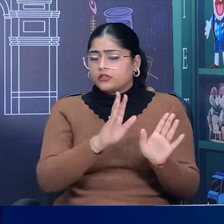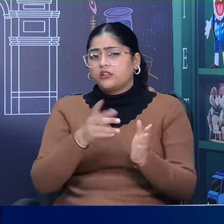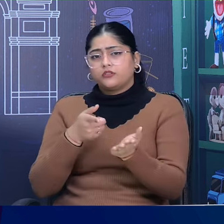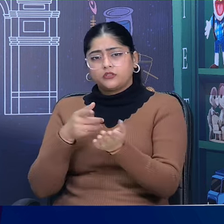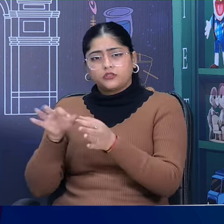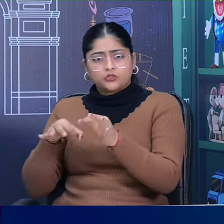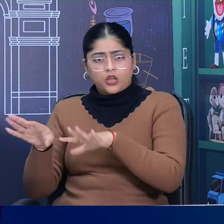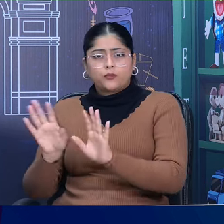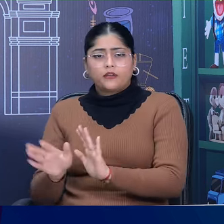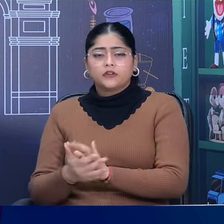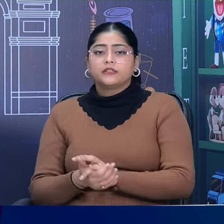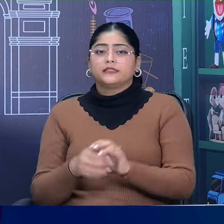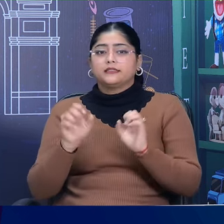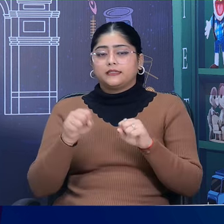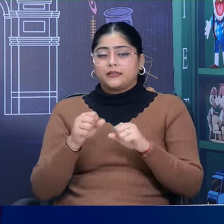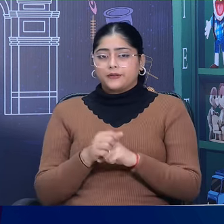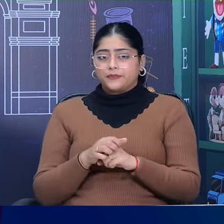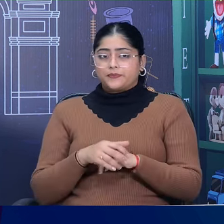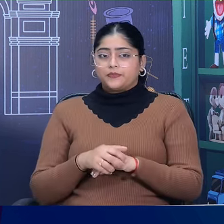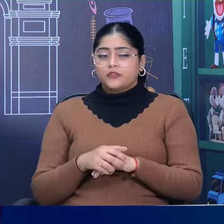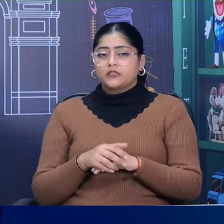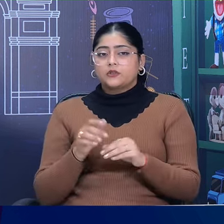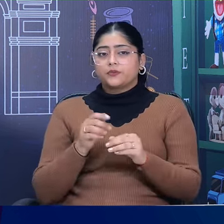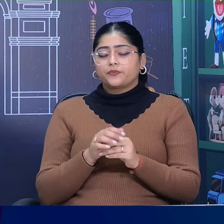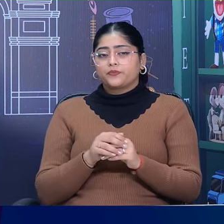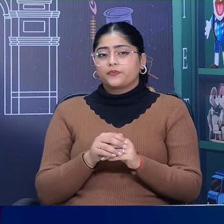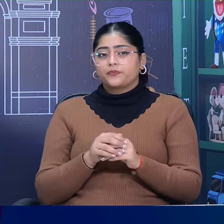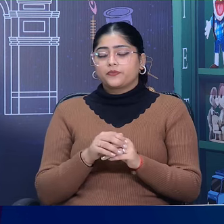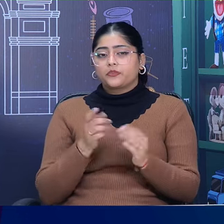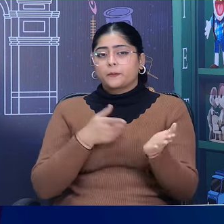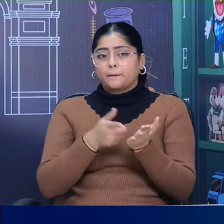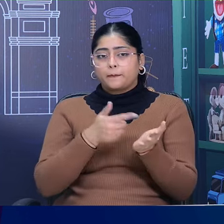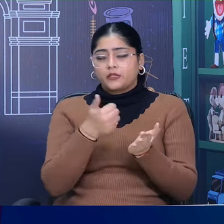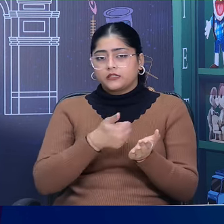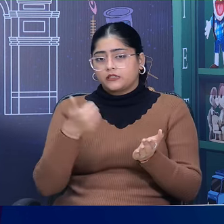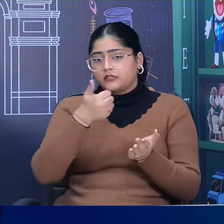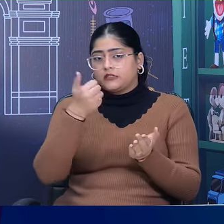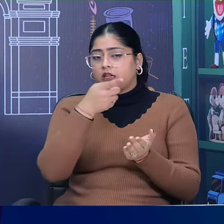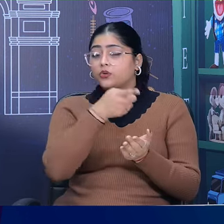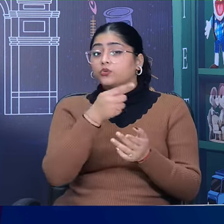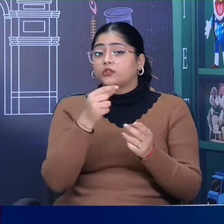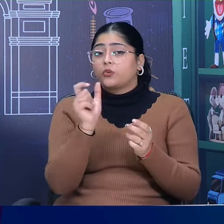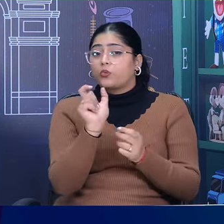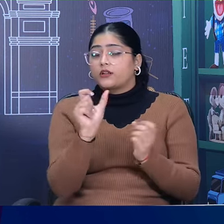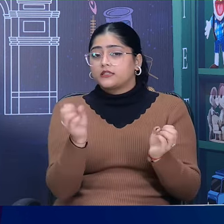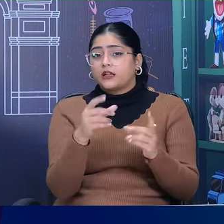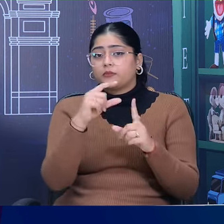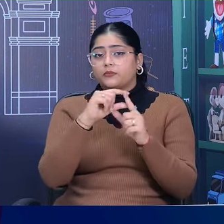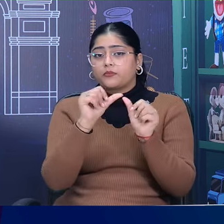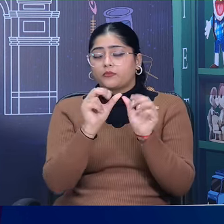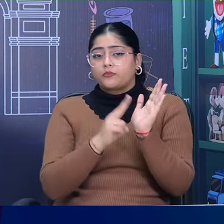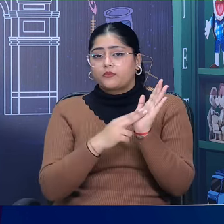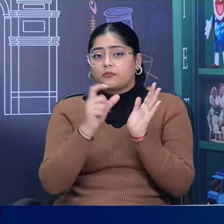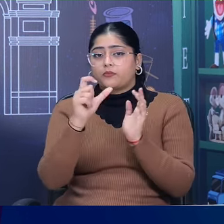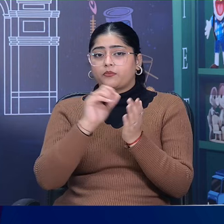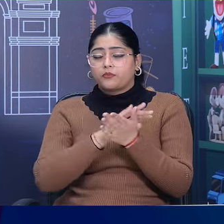जी जो पंचायती राज है पंचायती राज का मतलब होता है पंच हम अब मैं आपको एक बात बता दूं कि सुनके